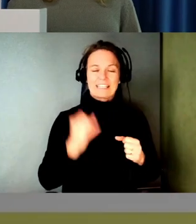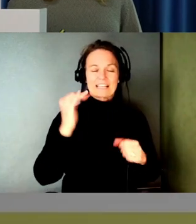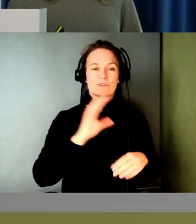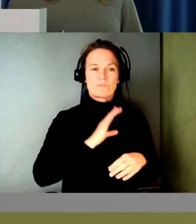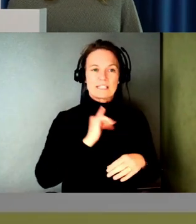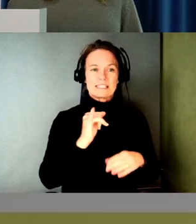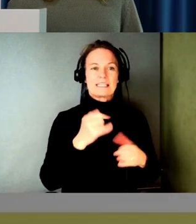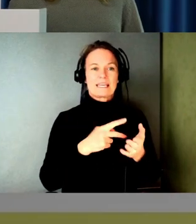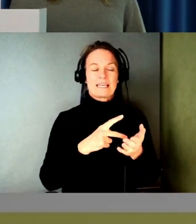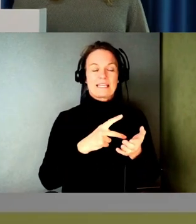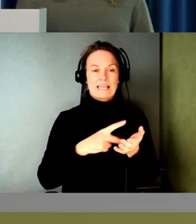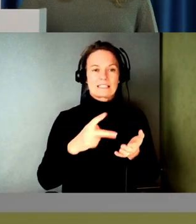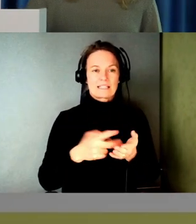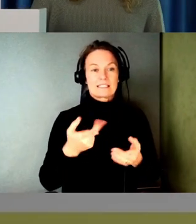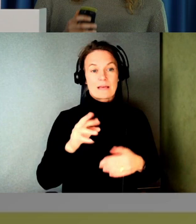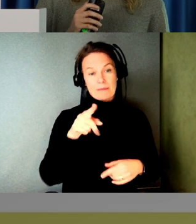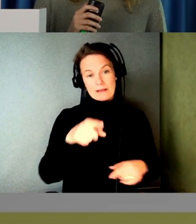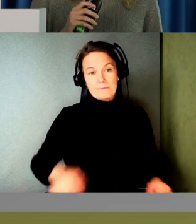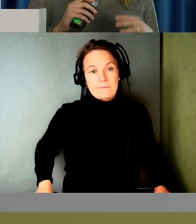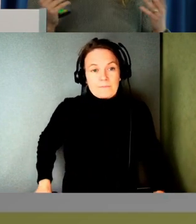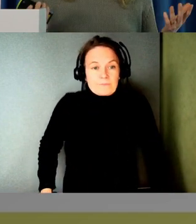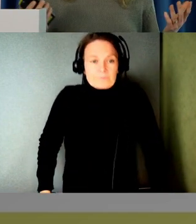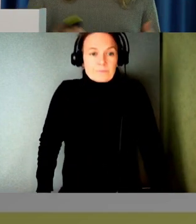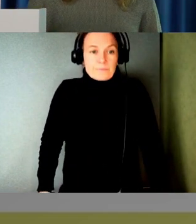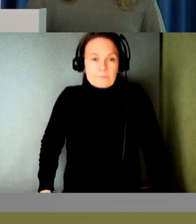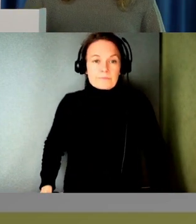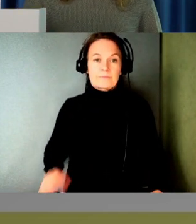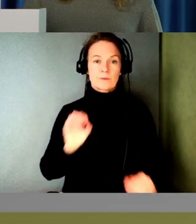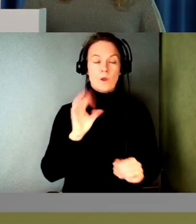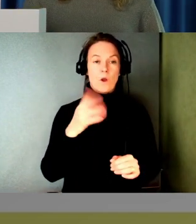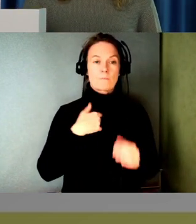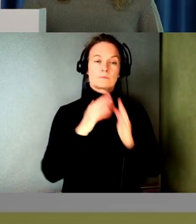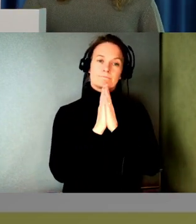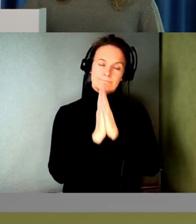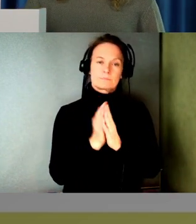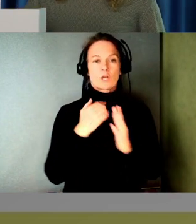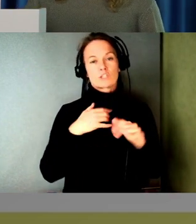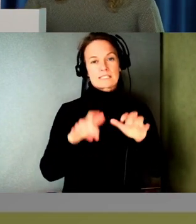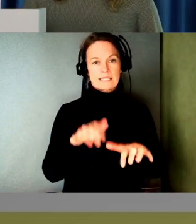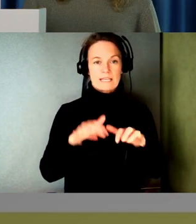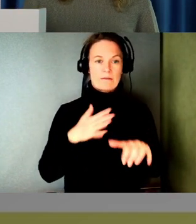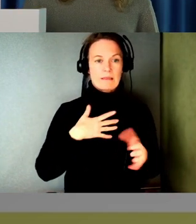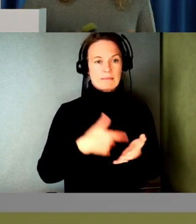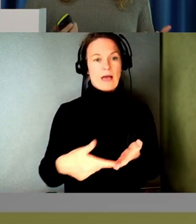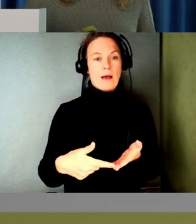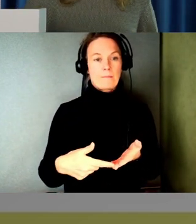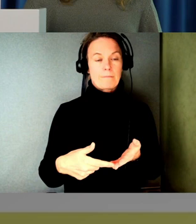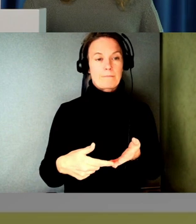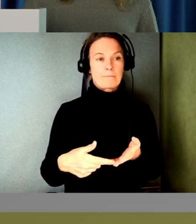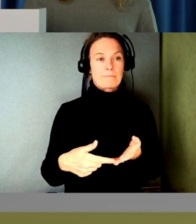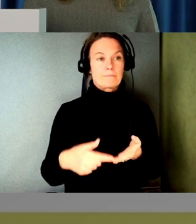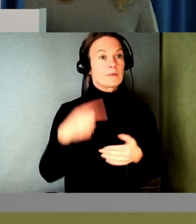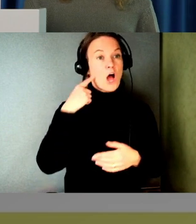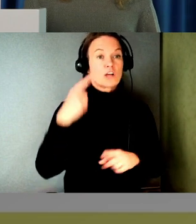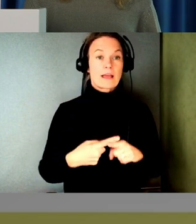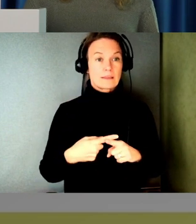eh ett exempel här eh Om jag eh ombeds att fylla i eh mitt namn i ett fält Det låter ganska